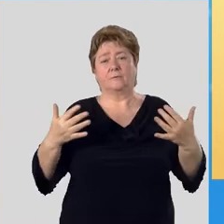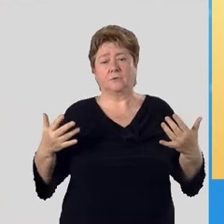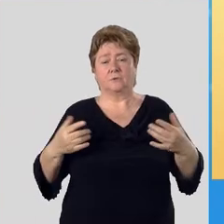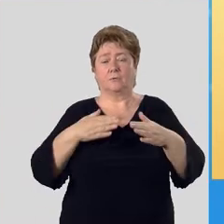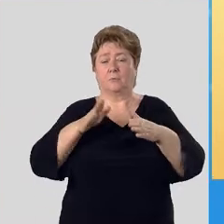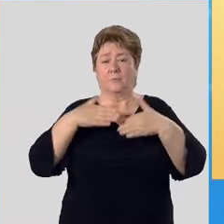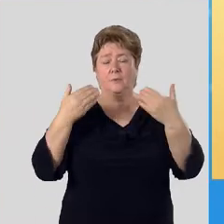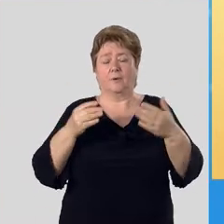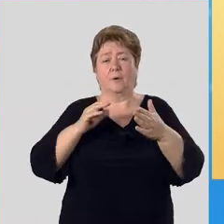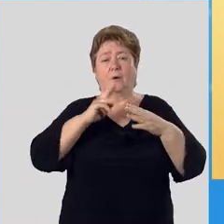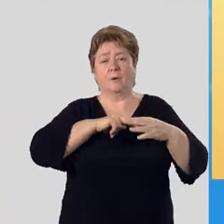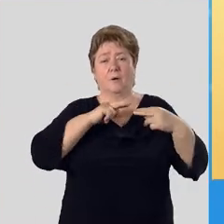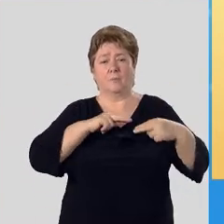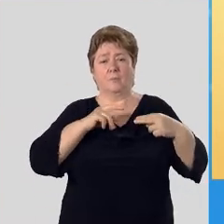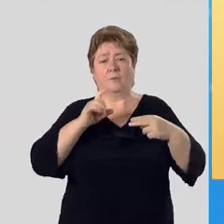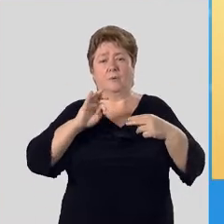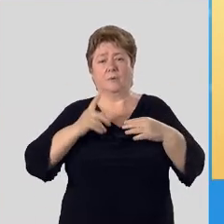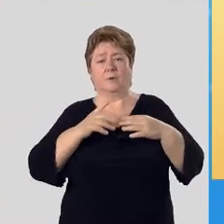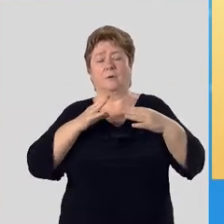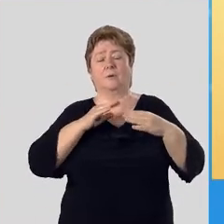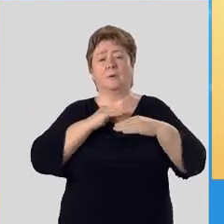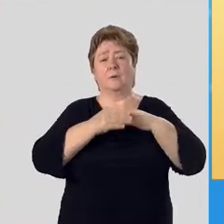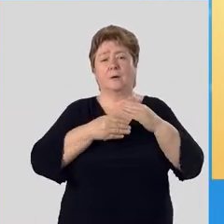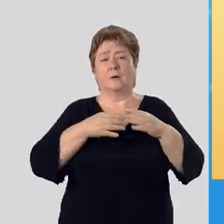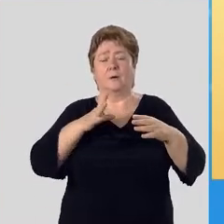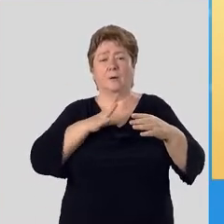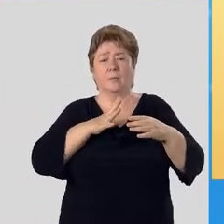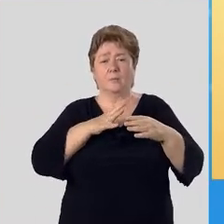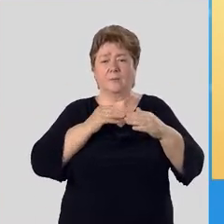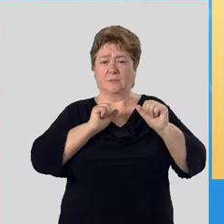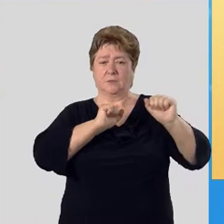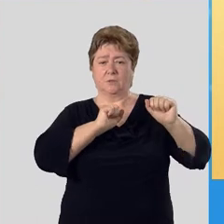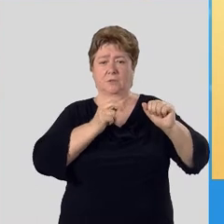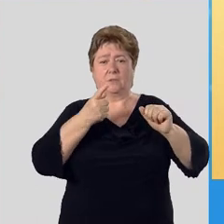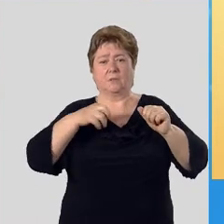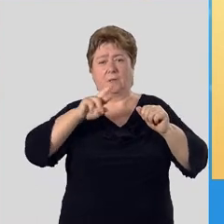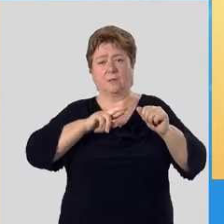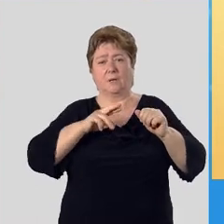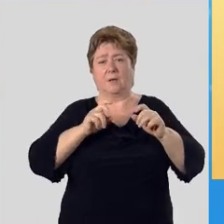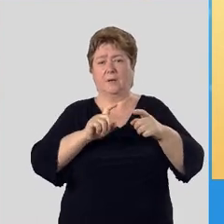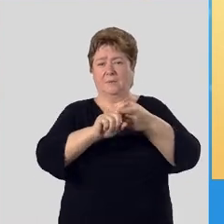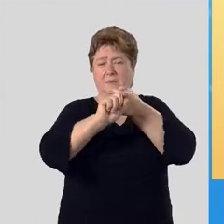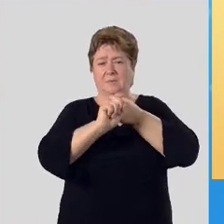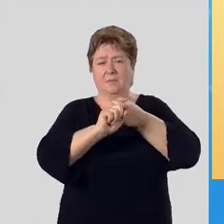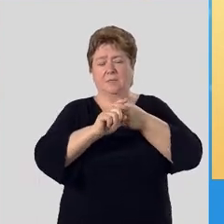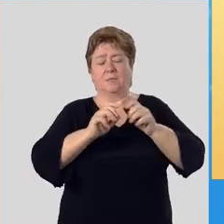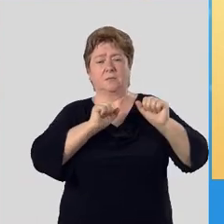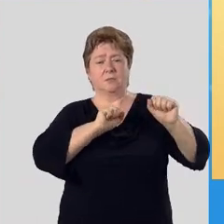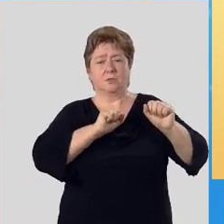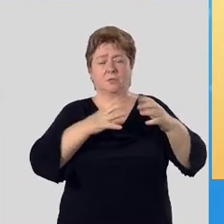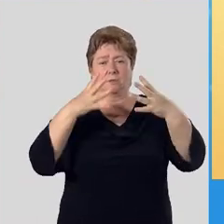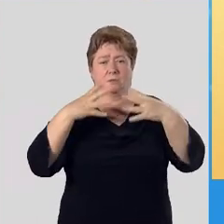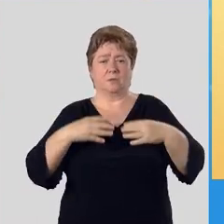отсутствует. Функция эпителиальных тканей – быть барьером для инфекций,